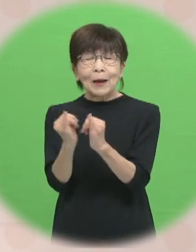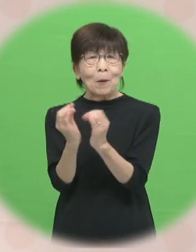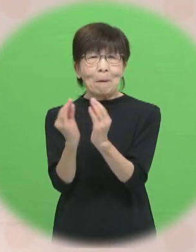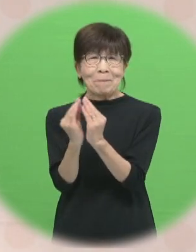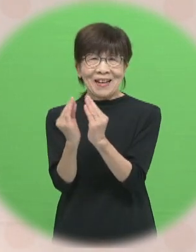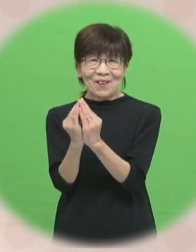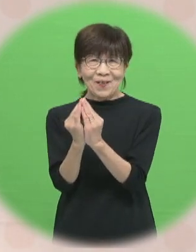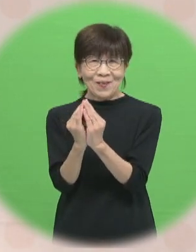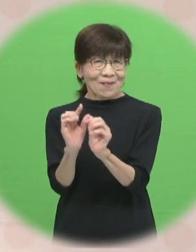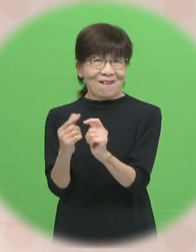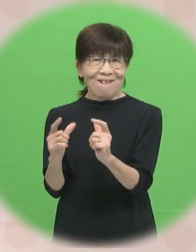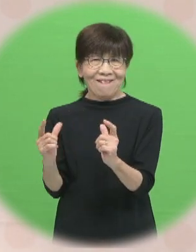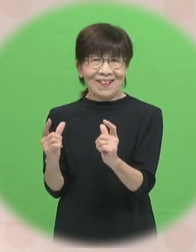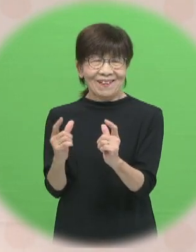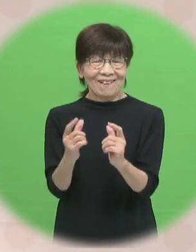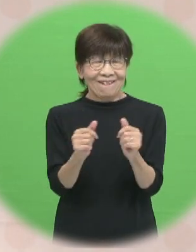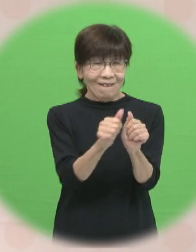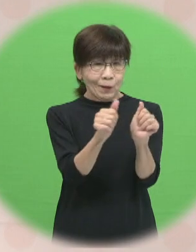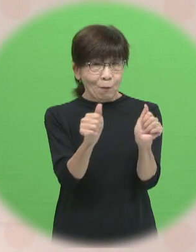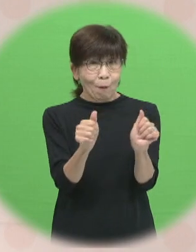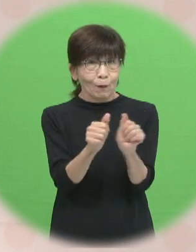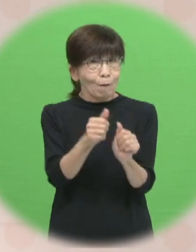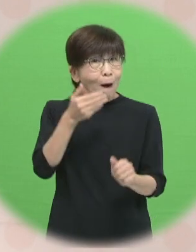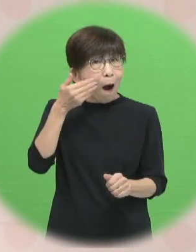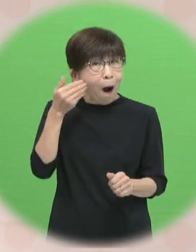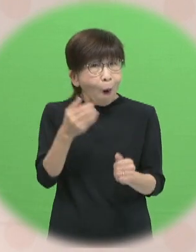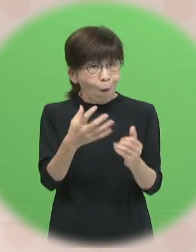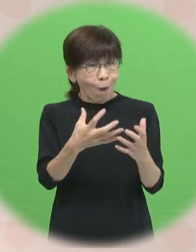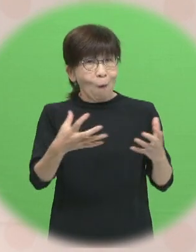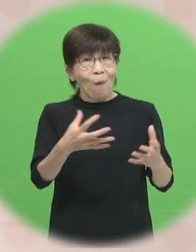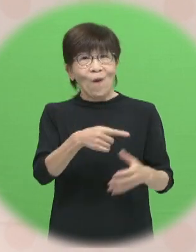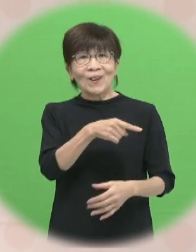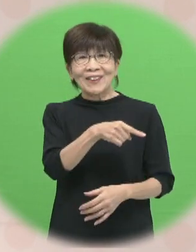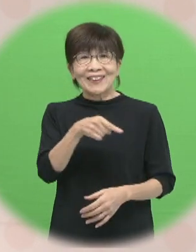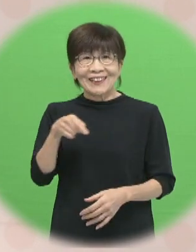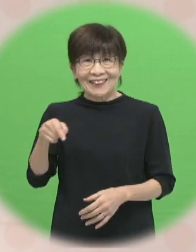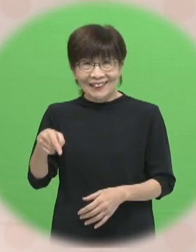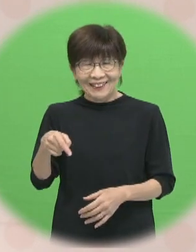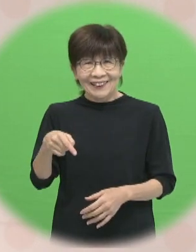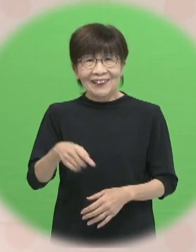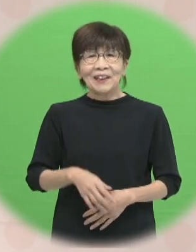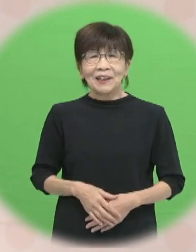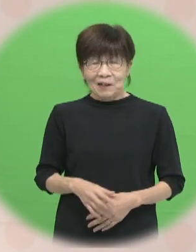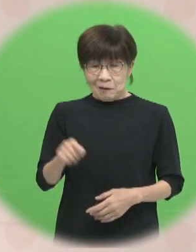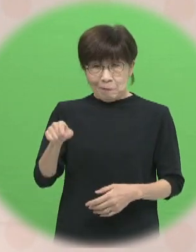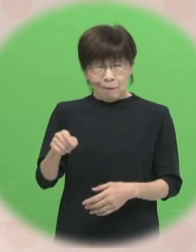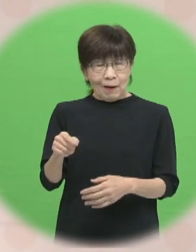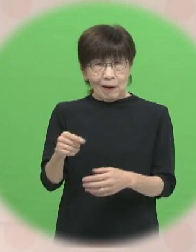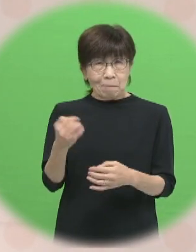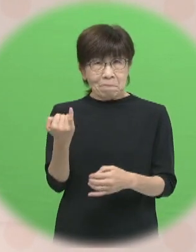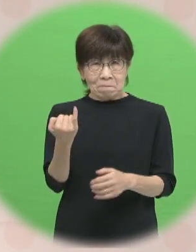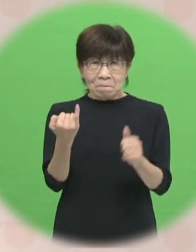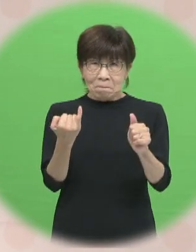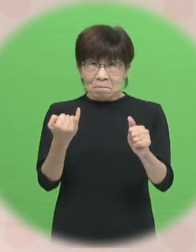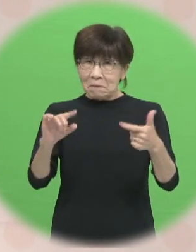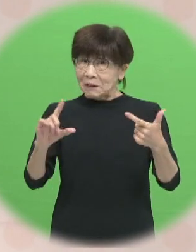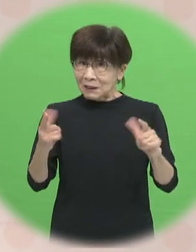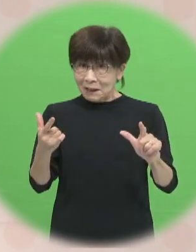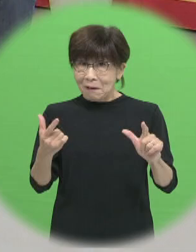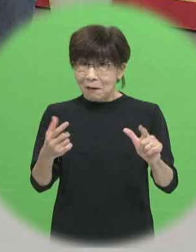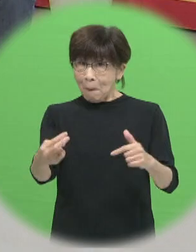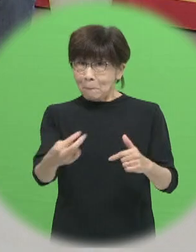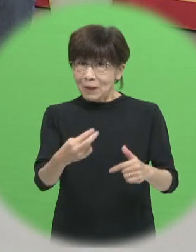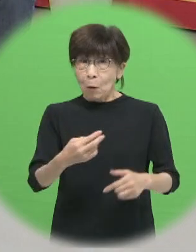ク系の色が目立つ、うん、で男の子は青色のものが多くて、まあ、その違いがはっきりしていますよね、は